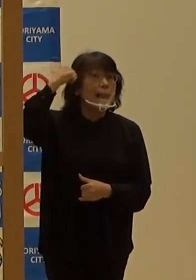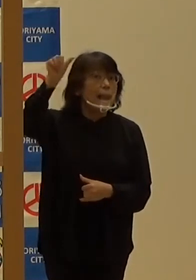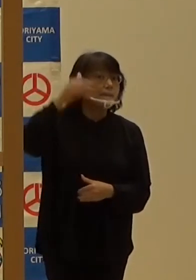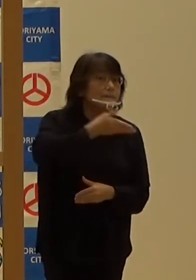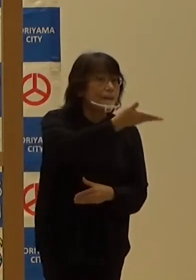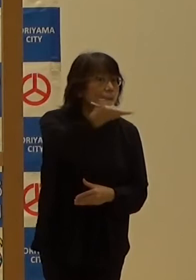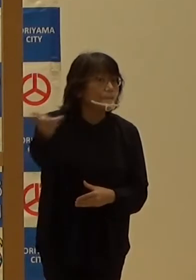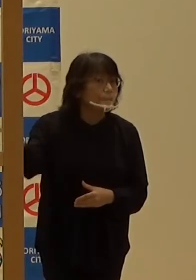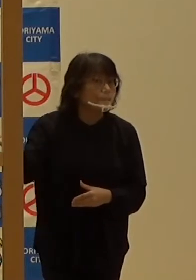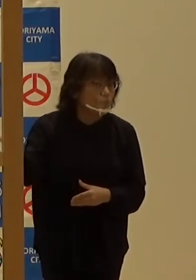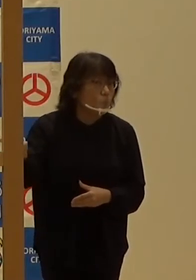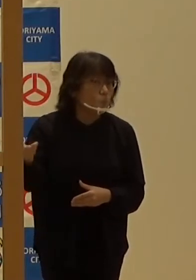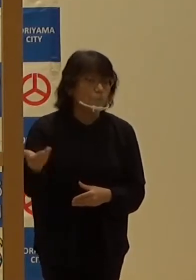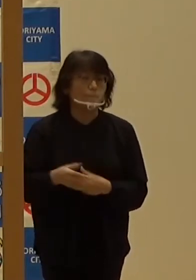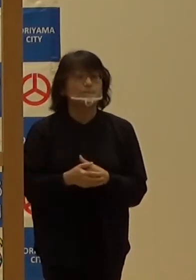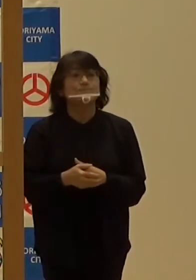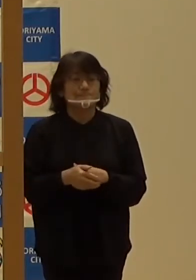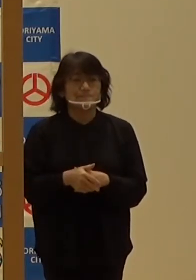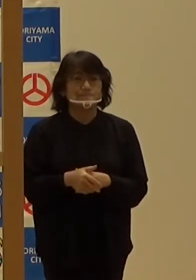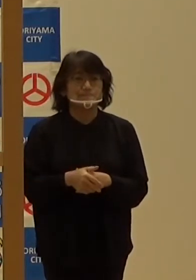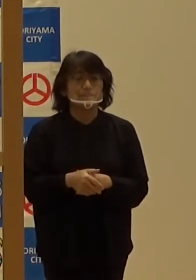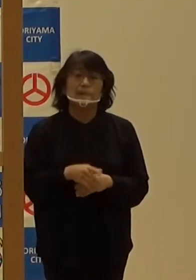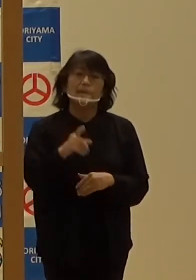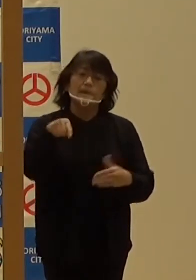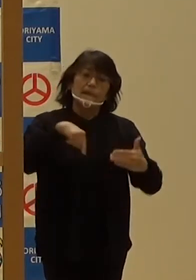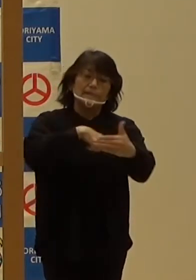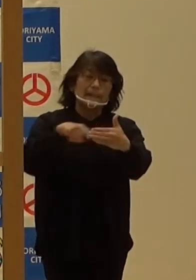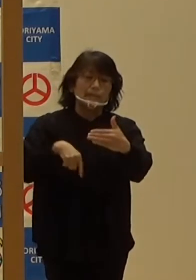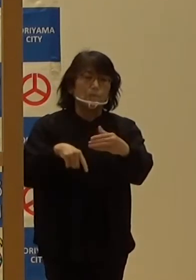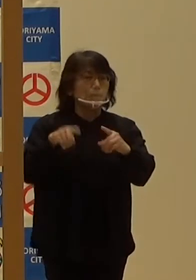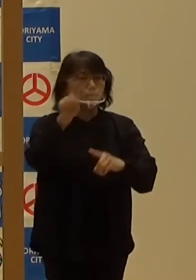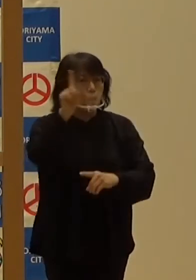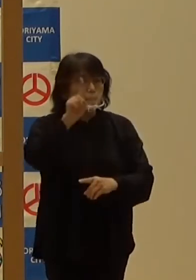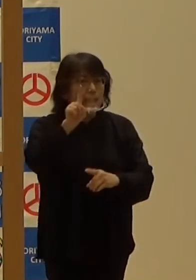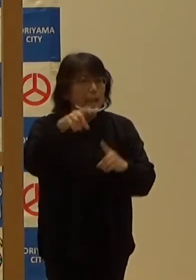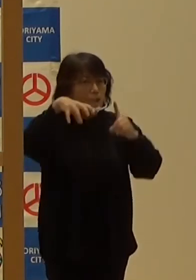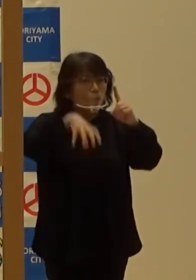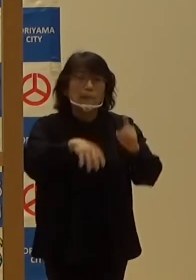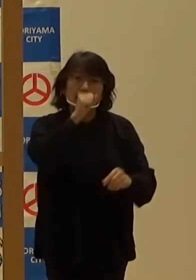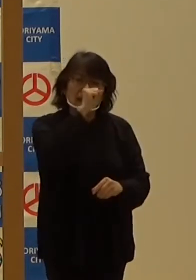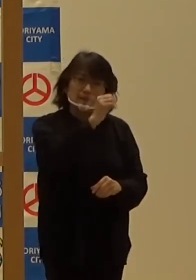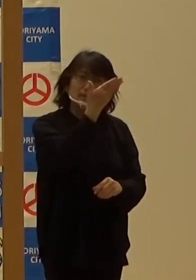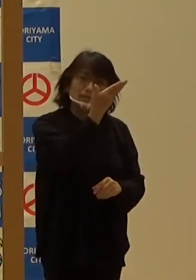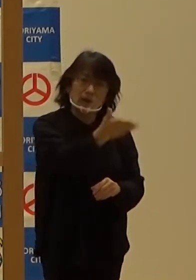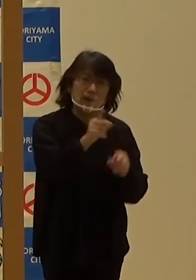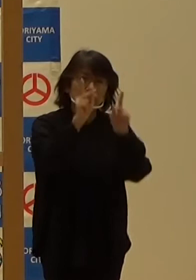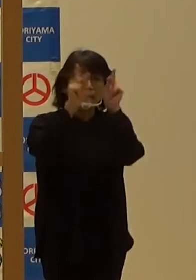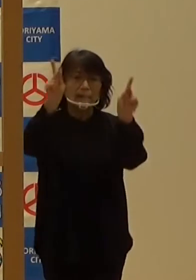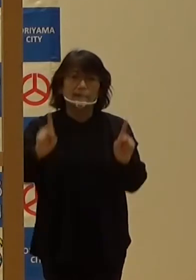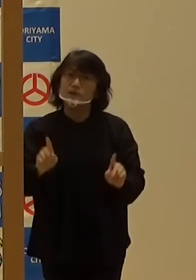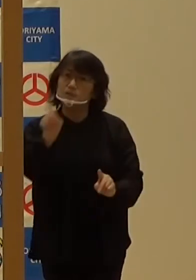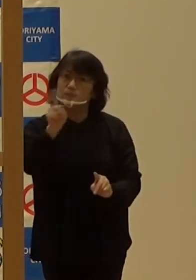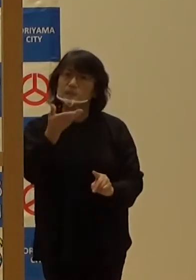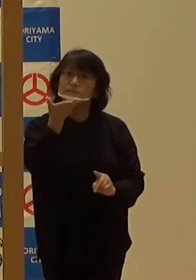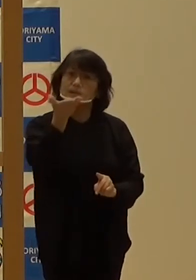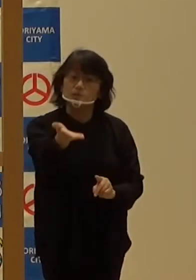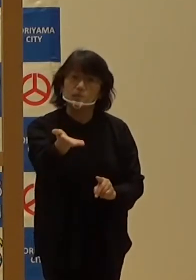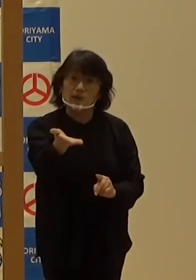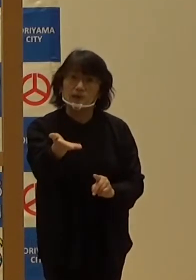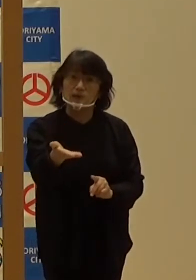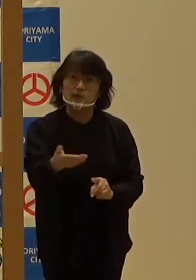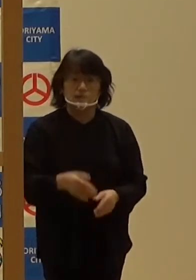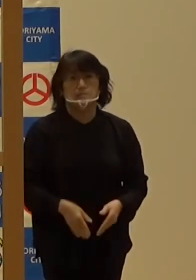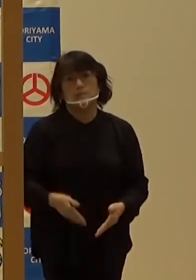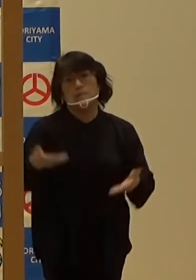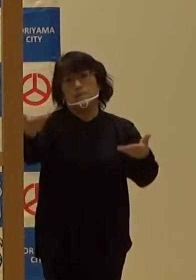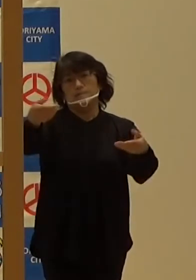媒体を介しまして、どういう公園がいいかなというものの意見とか課題等を表しまして、当然あの